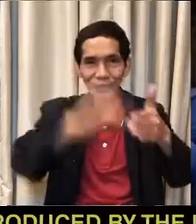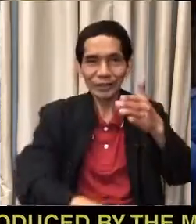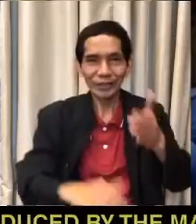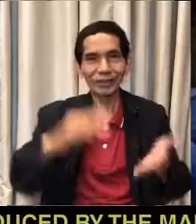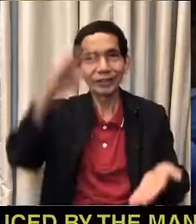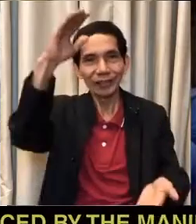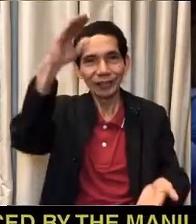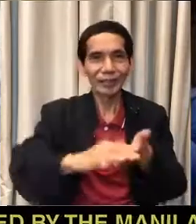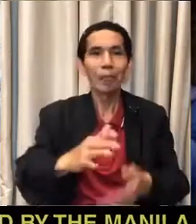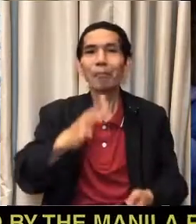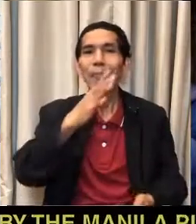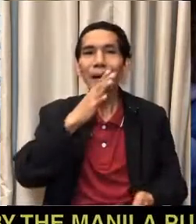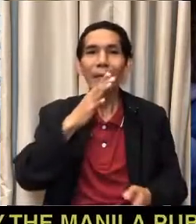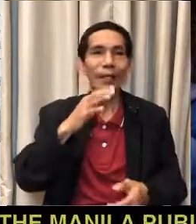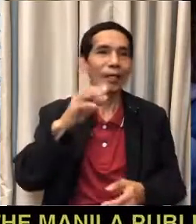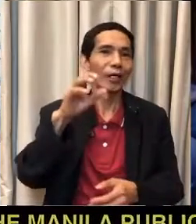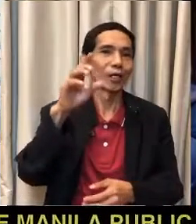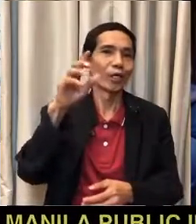Kala nyo, ha?